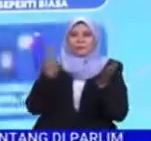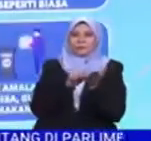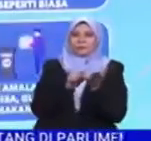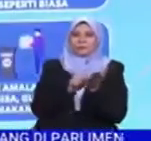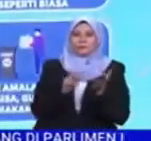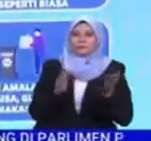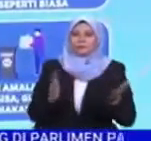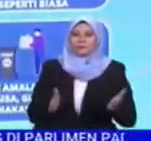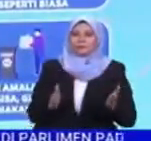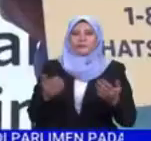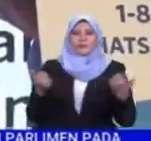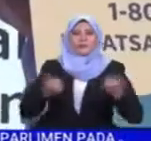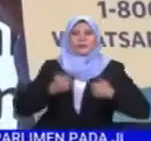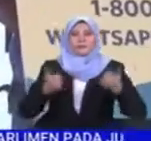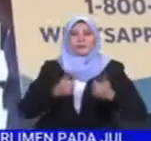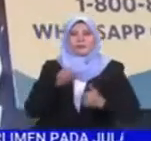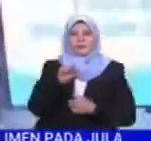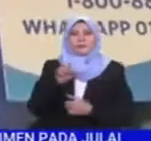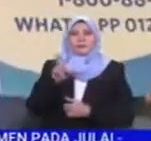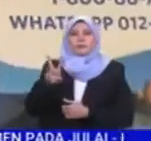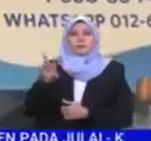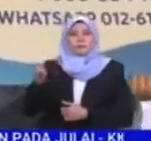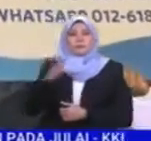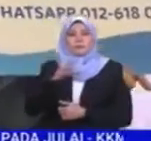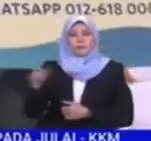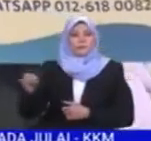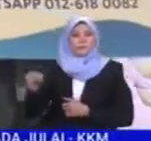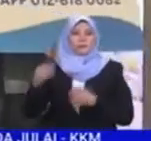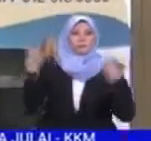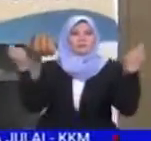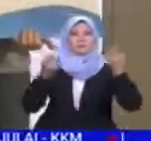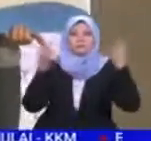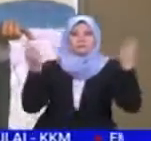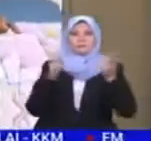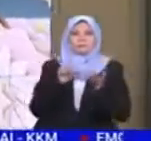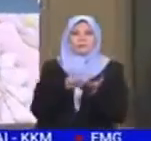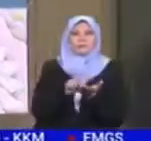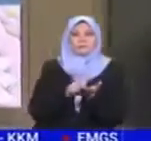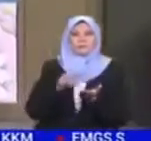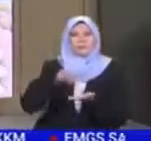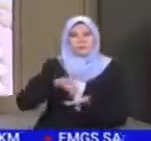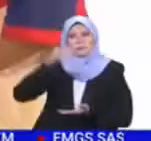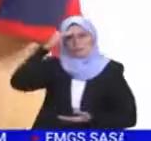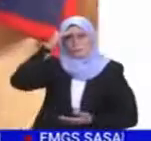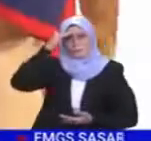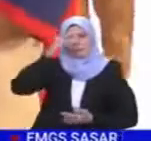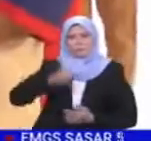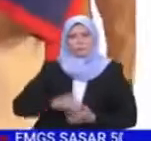strategi operasi Hari Raya SWM dan Majlis Penghargaan Media di Johor Bahru.